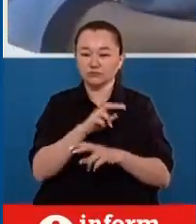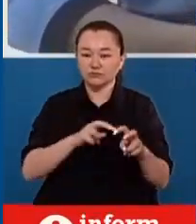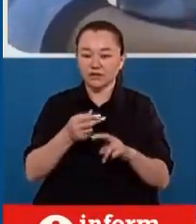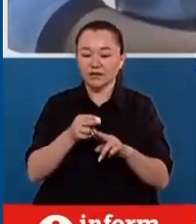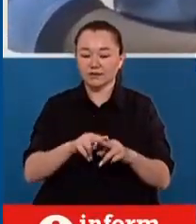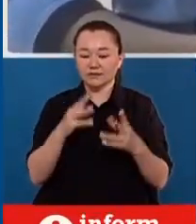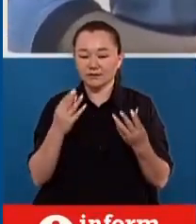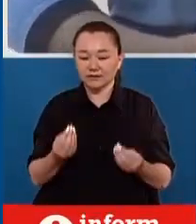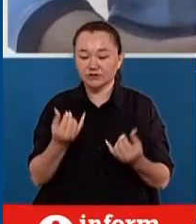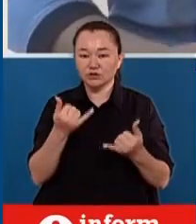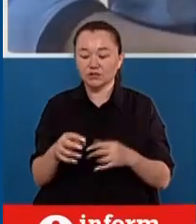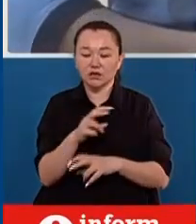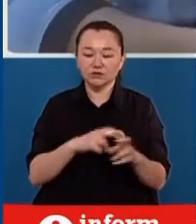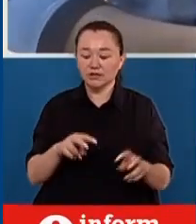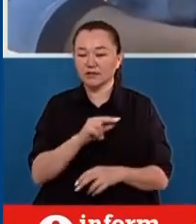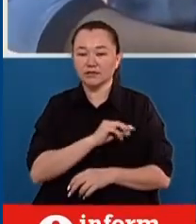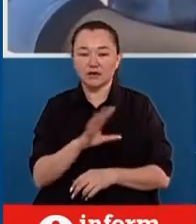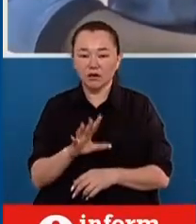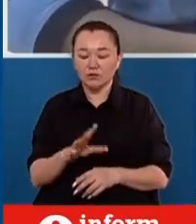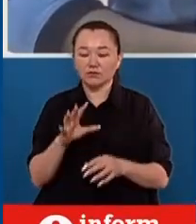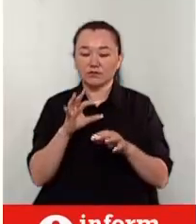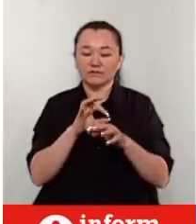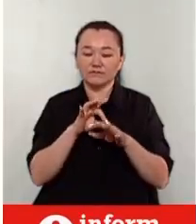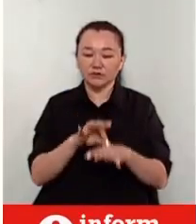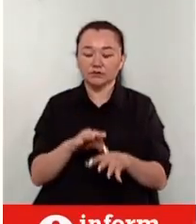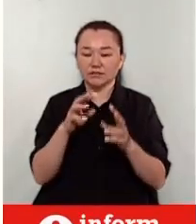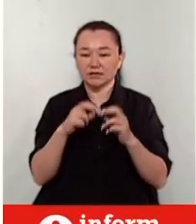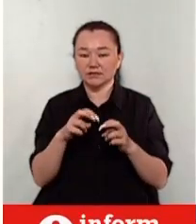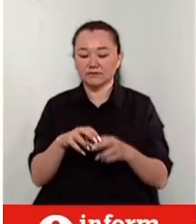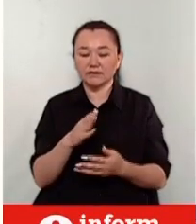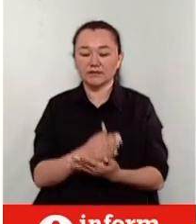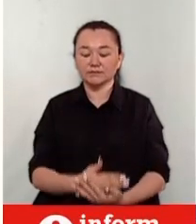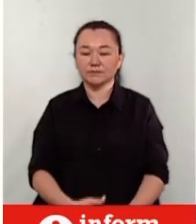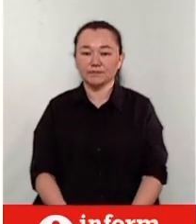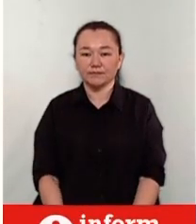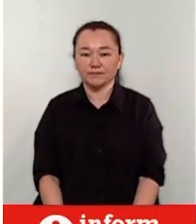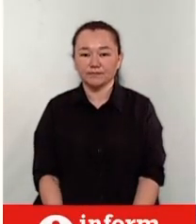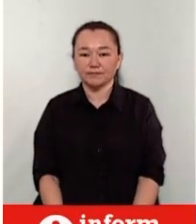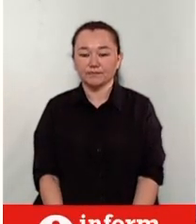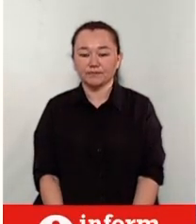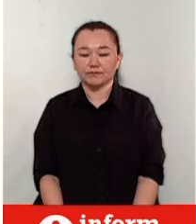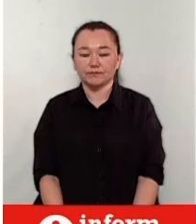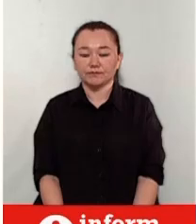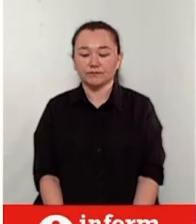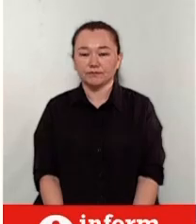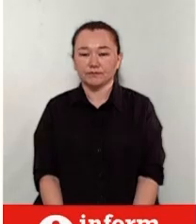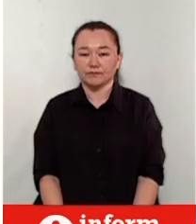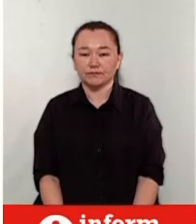день. Сейчас карусель не работает, ведется расследование. Екатерина Белоусова, Рустам Ибраев, Информбюро, Петропавловск.